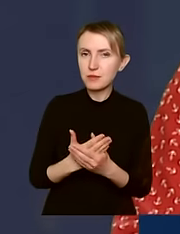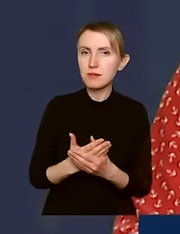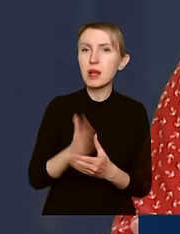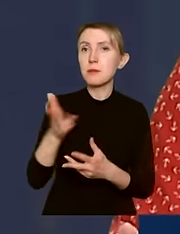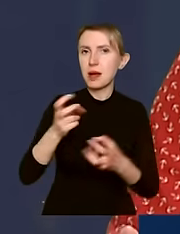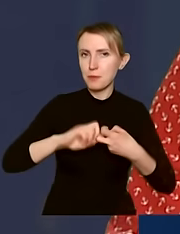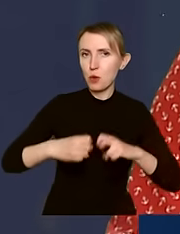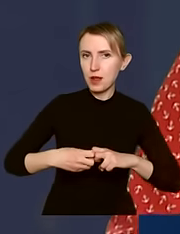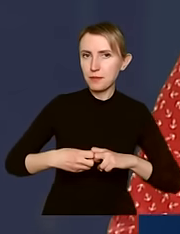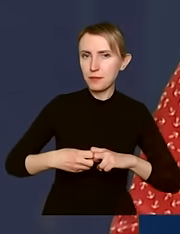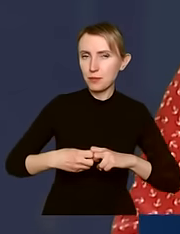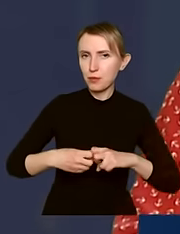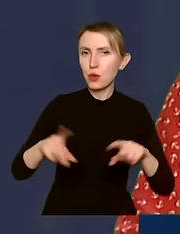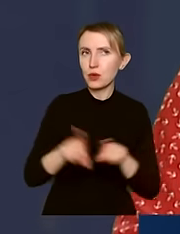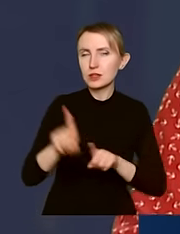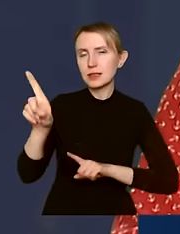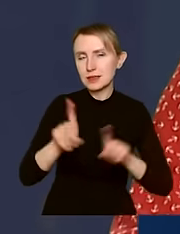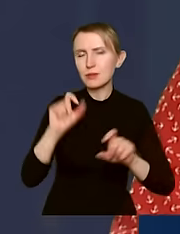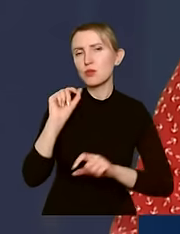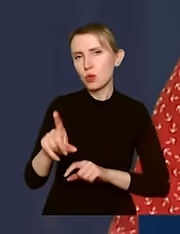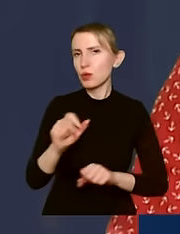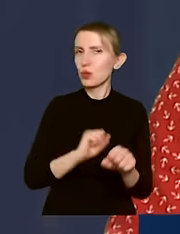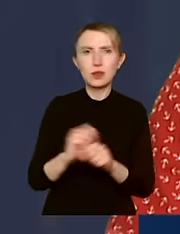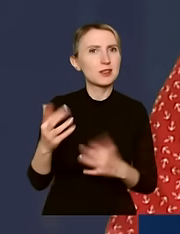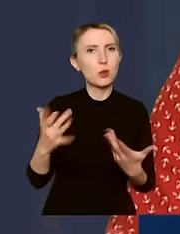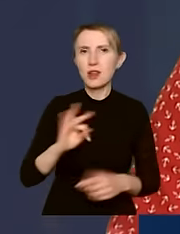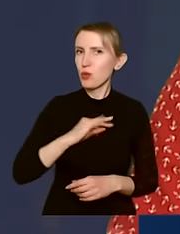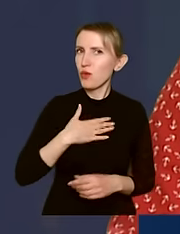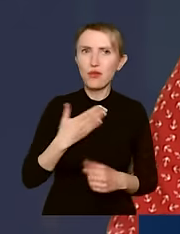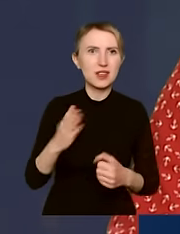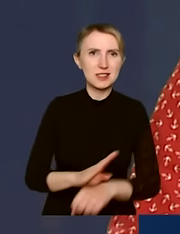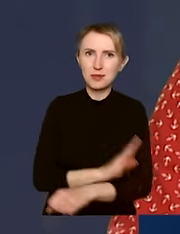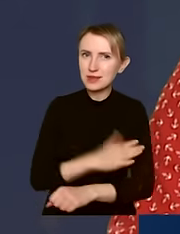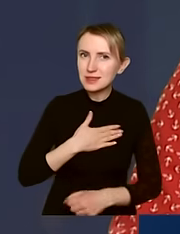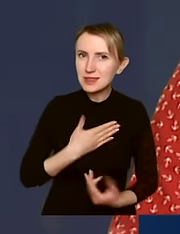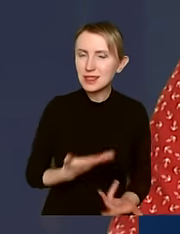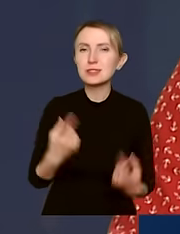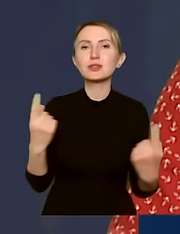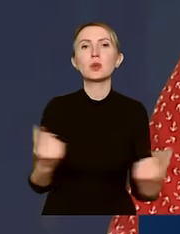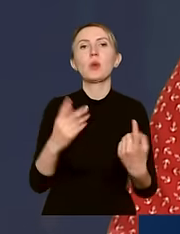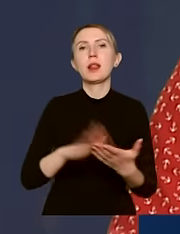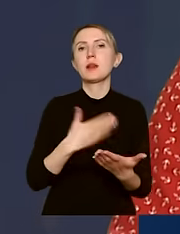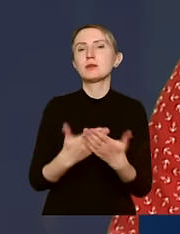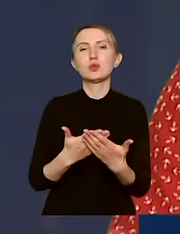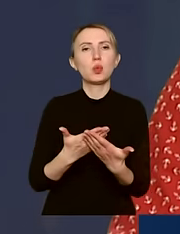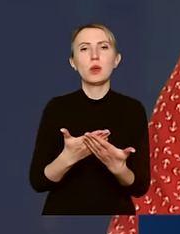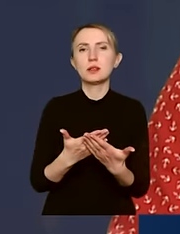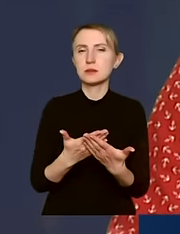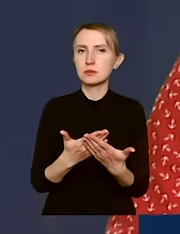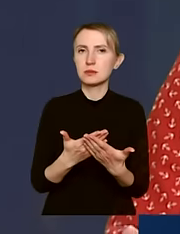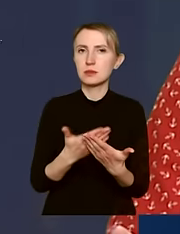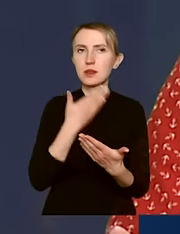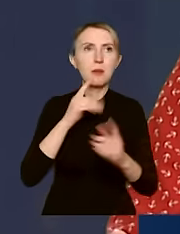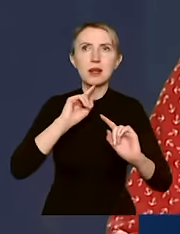problemy, bo to się oczywiście też zdarza, to nie jest też łatwe prowadzić własny biznes. W przypadku na przykład braku